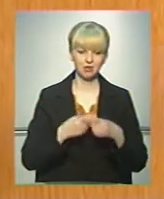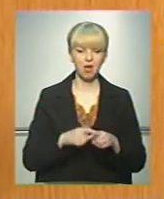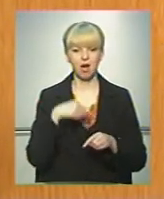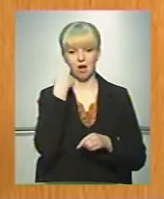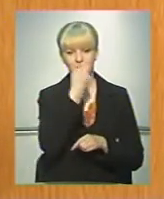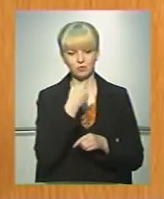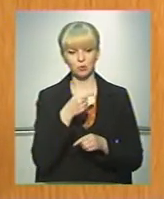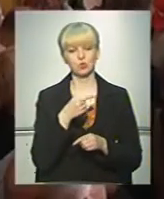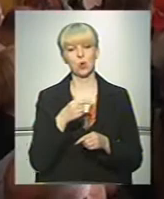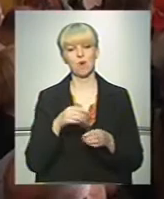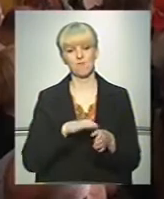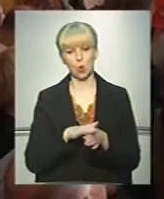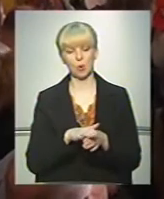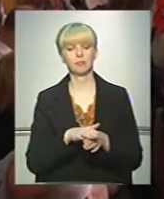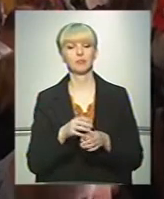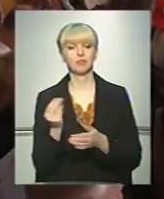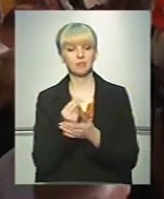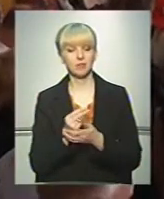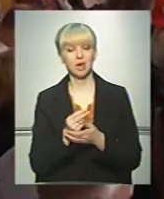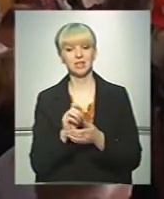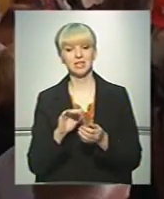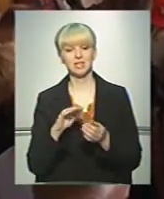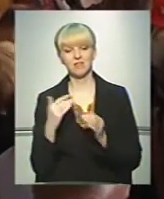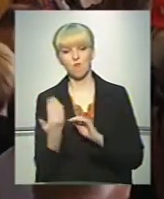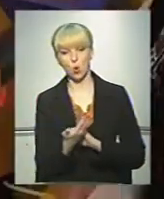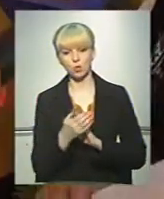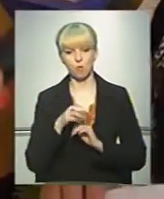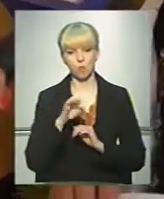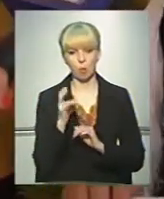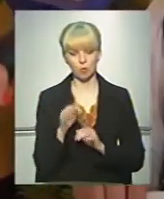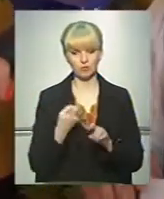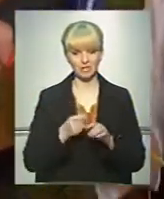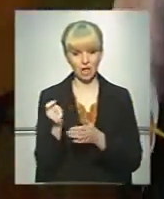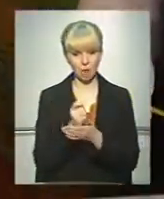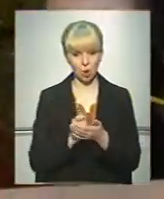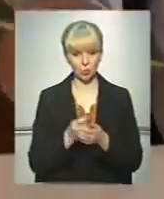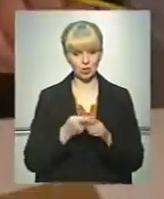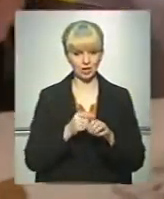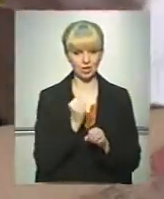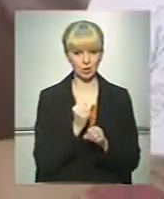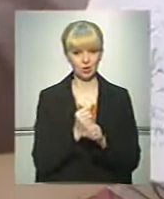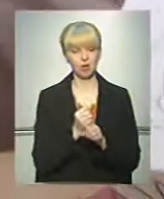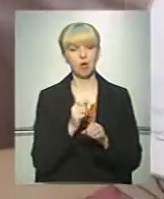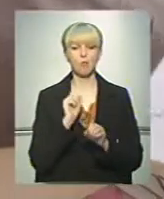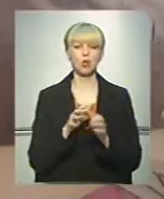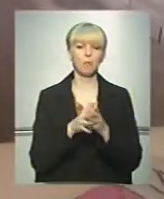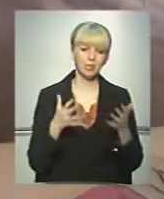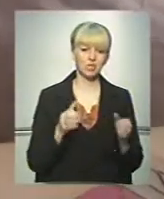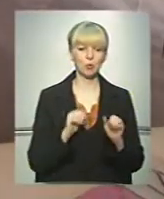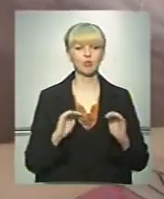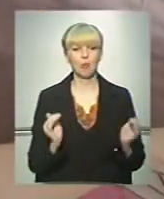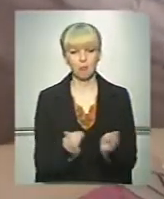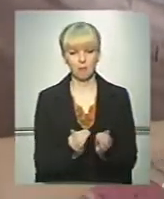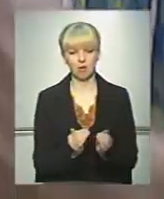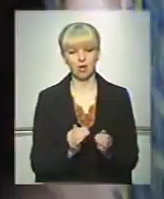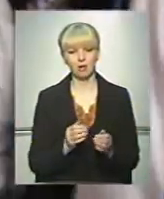манерою виконання. Майстер малює картину зі зворотнього боку. Це малюночки такі поробив, можна більші, менші. І